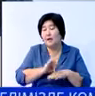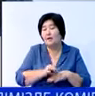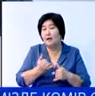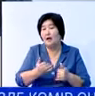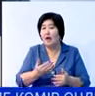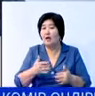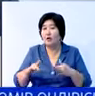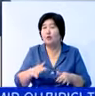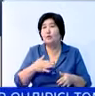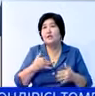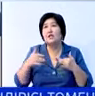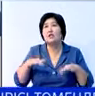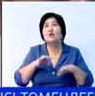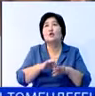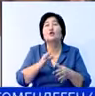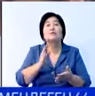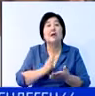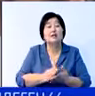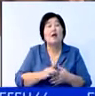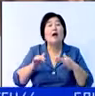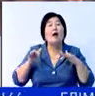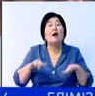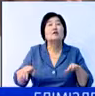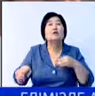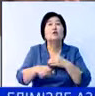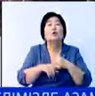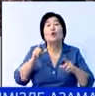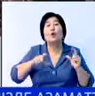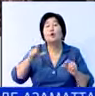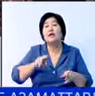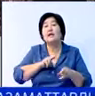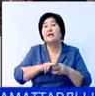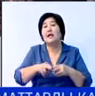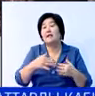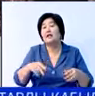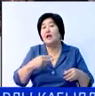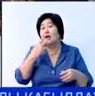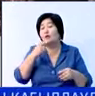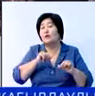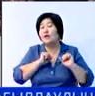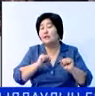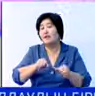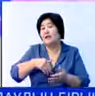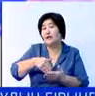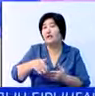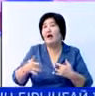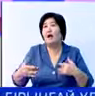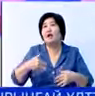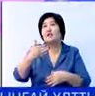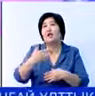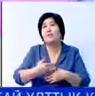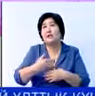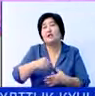алу бойынша бізде шаралар жүргізіп жатырмыз. Акция соңы студенттердің зиянды әдеттерге төтеп беру мақсатындағы концерттік